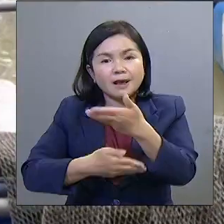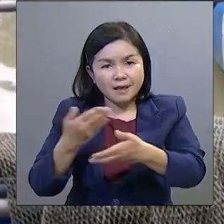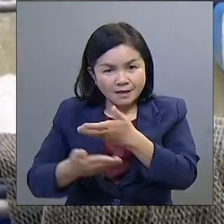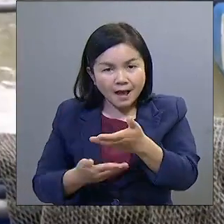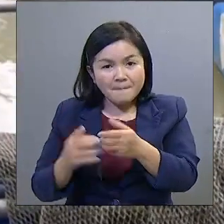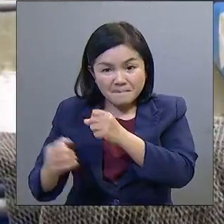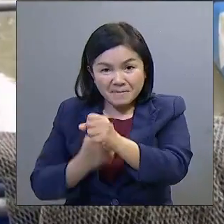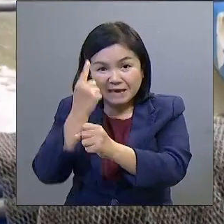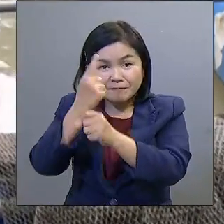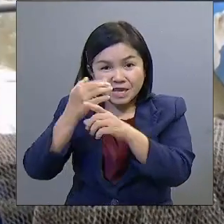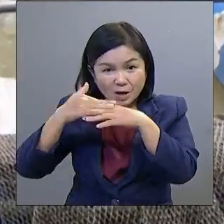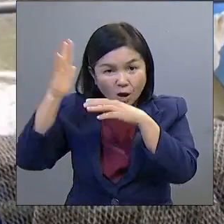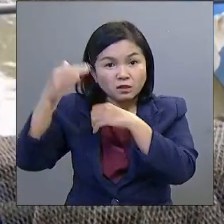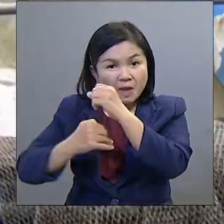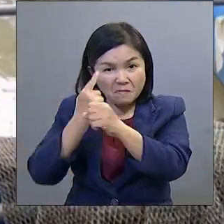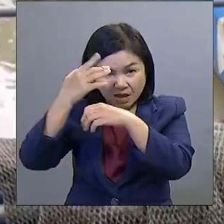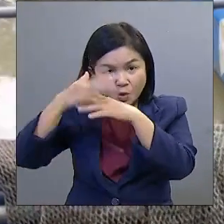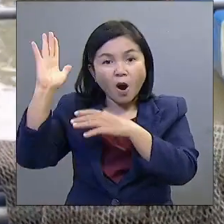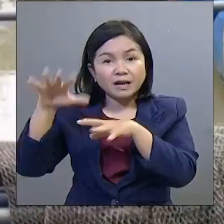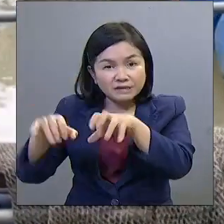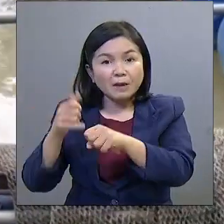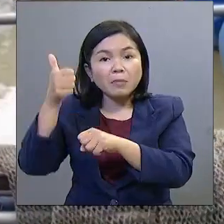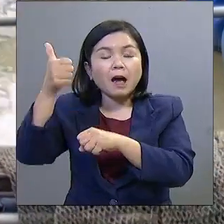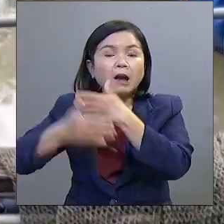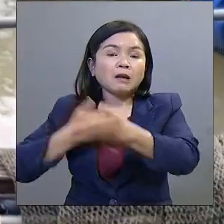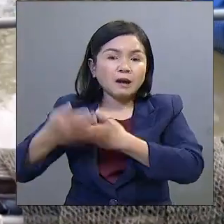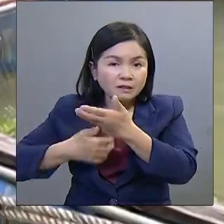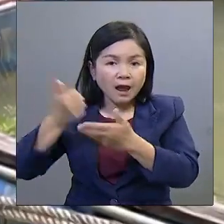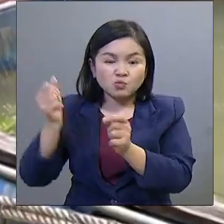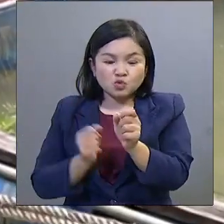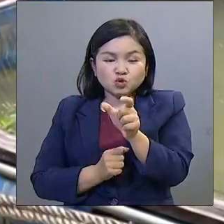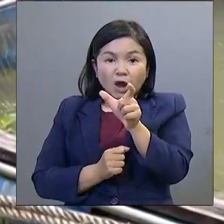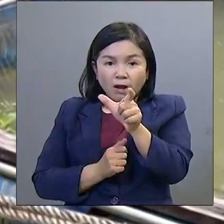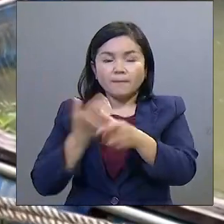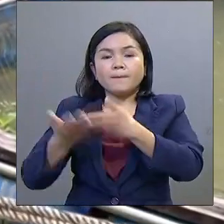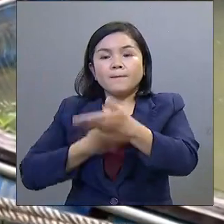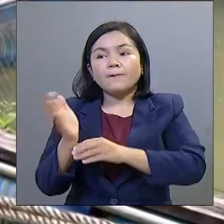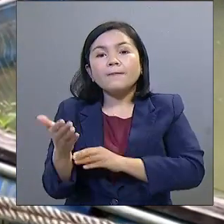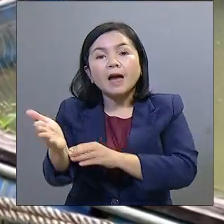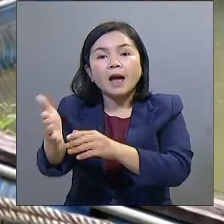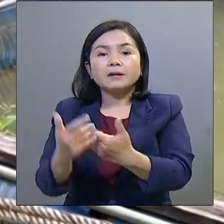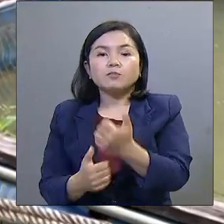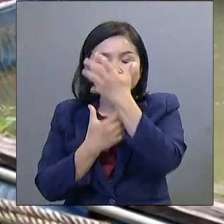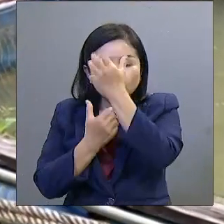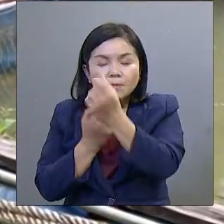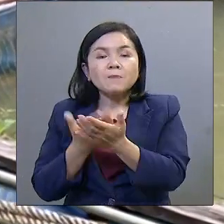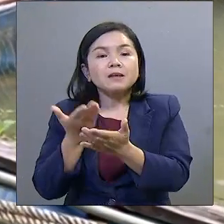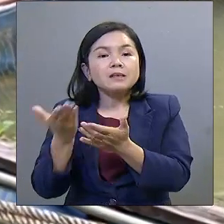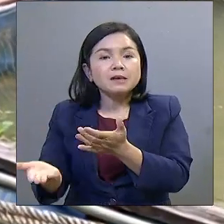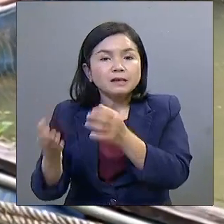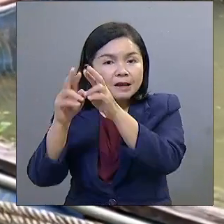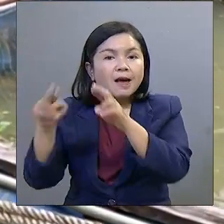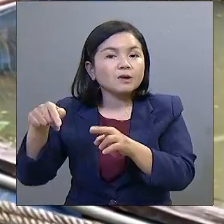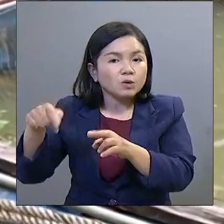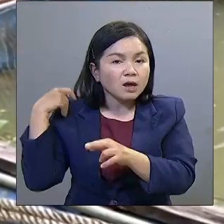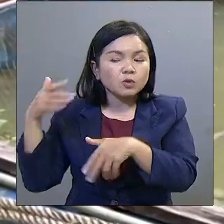ปีกว่านะกว่าเขาจะได ้ใช ่ตัวมันใหญ่ด้วยนะโดยปลาทั้งหมดที่ขายก็จะมีพ่อค้าแม่ค้านะครับมารับซื้อถึงที่รวมถึง